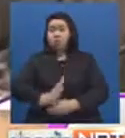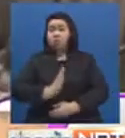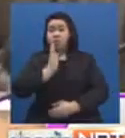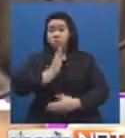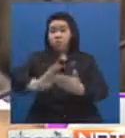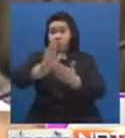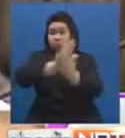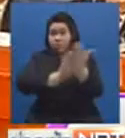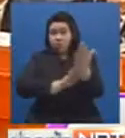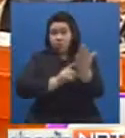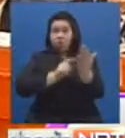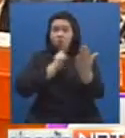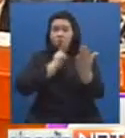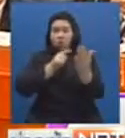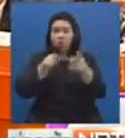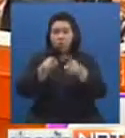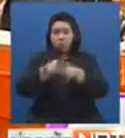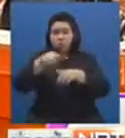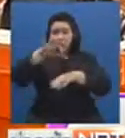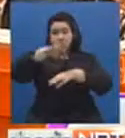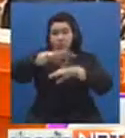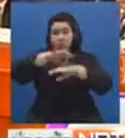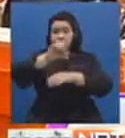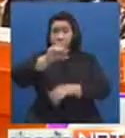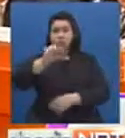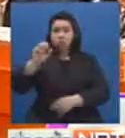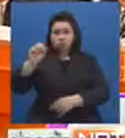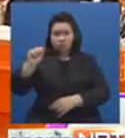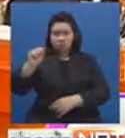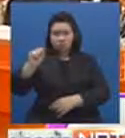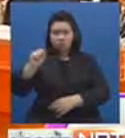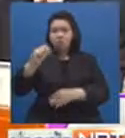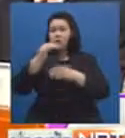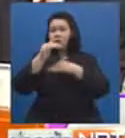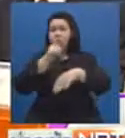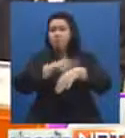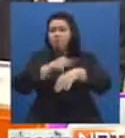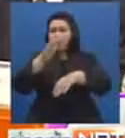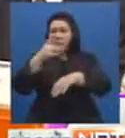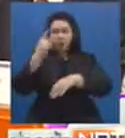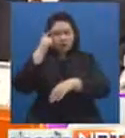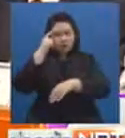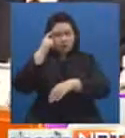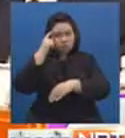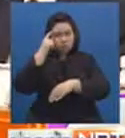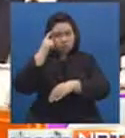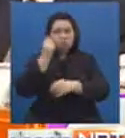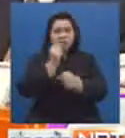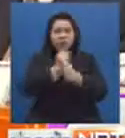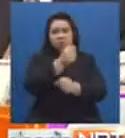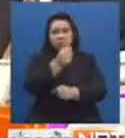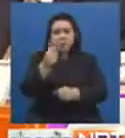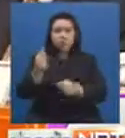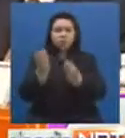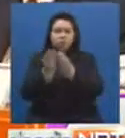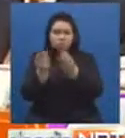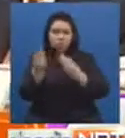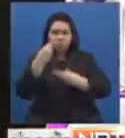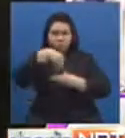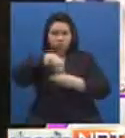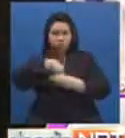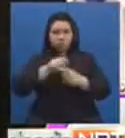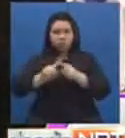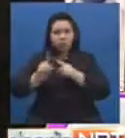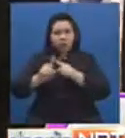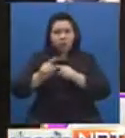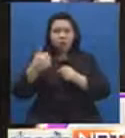จำกัดวาระการทำหน้าที่ของสสเน้นสร้างธรรมาภิบาลนักการเมืองมีการถ่วงดุลที่สมดุลกันระหว่าง 3